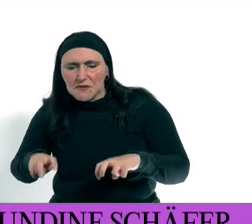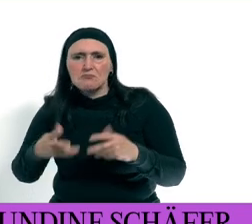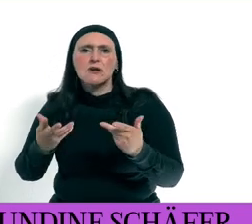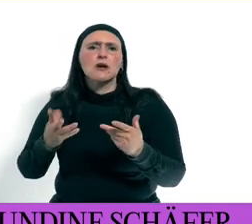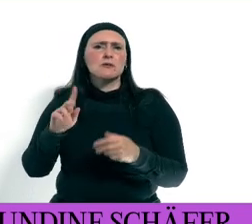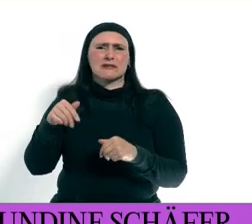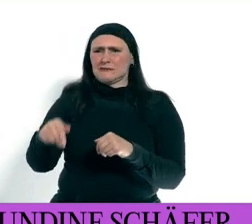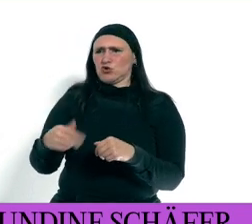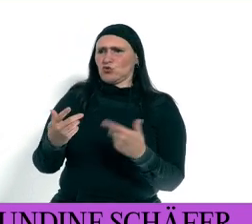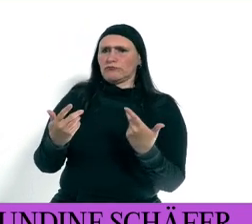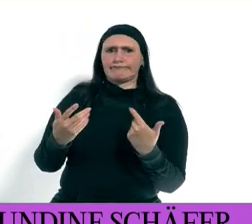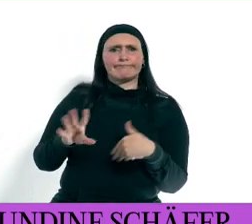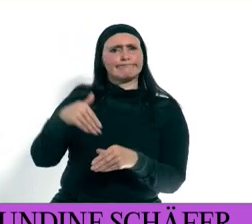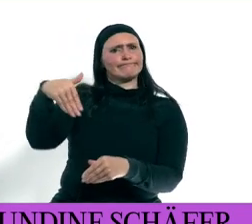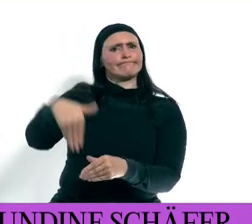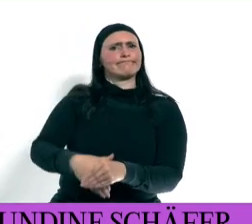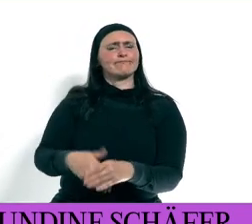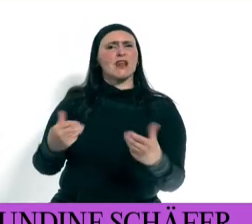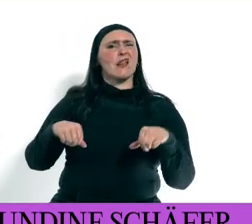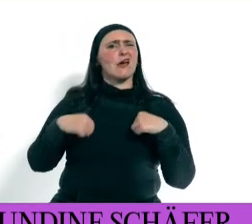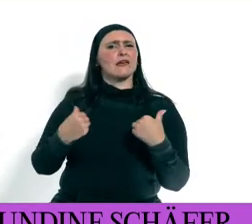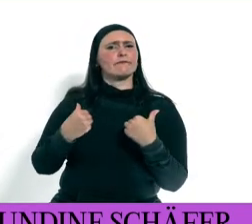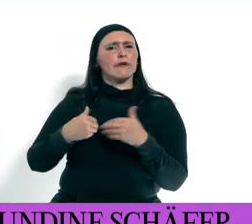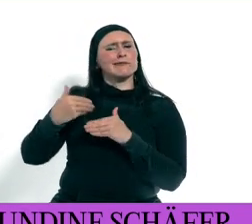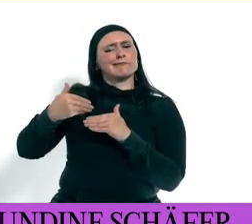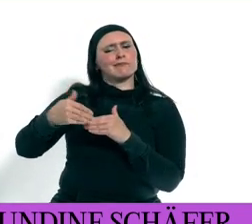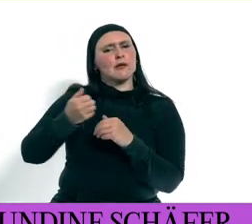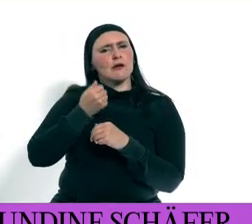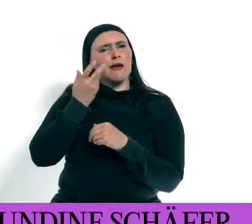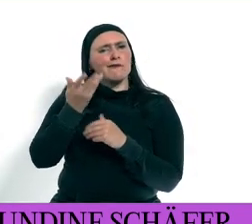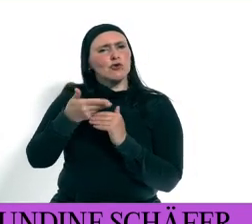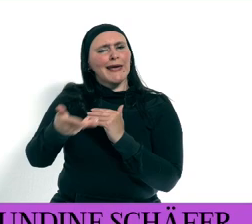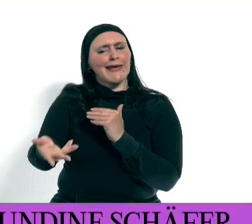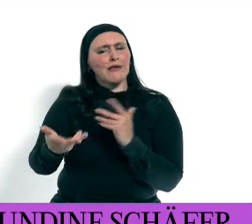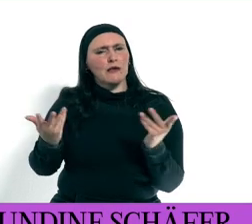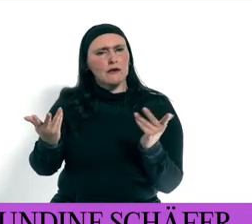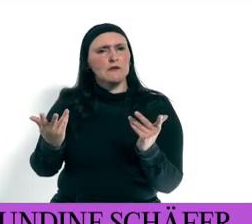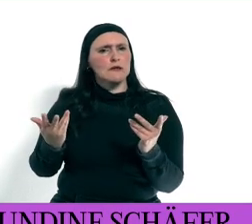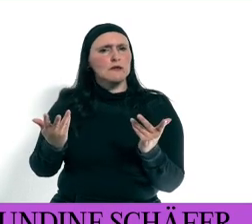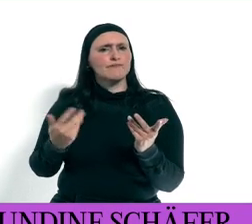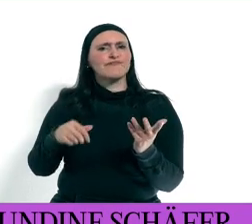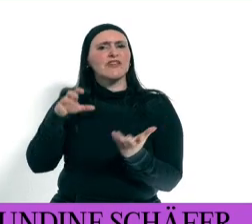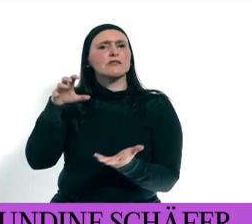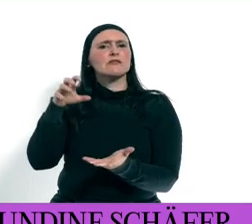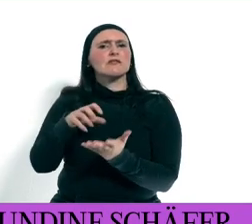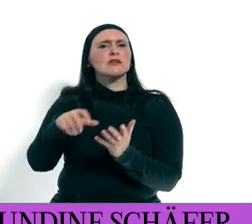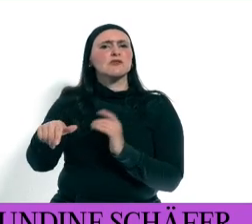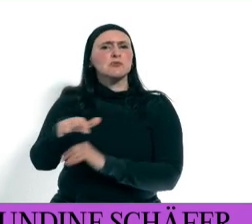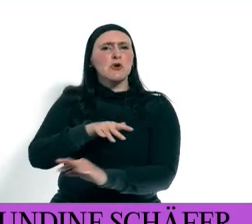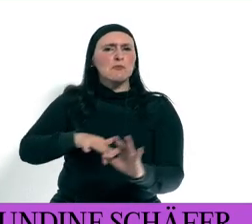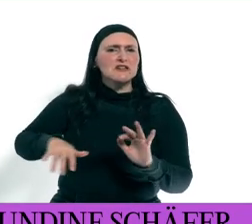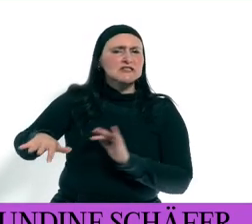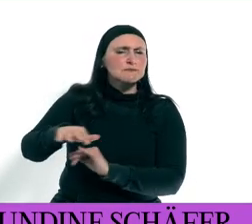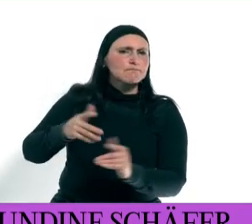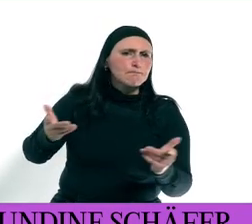wir als Urbanismus bezeichnen, aber eben auch die Alltagsgeschichten. Die Alltagsgeschichten aus dem Leben. Für uns